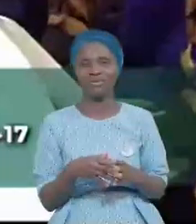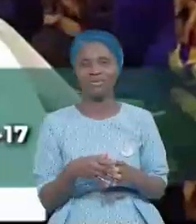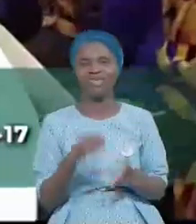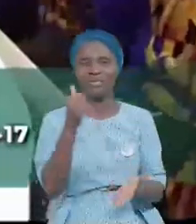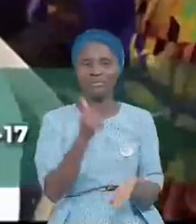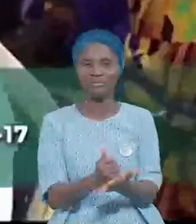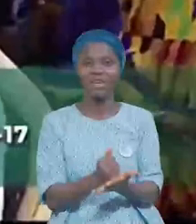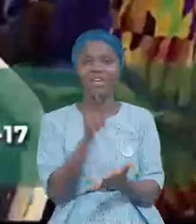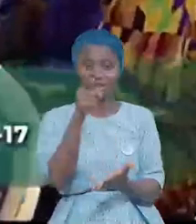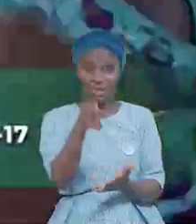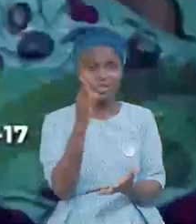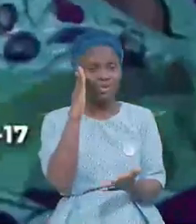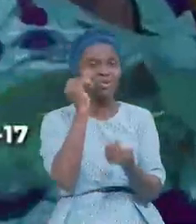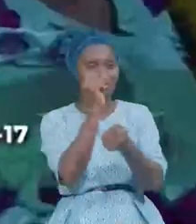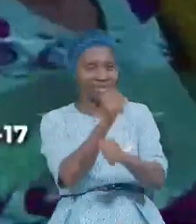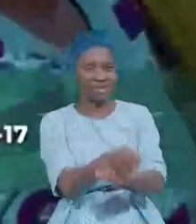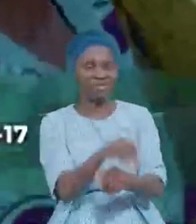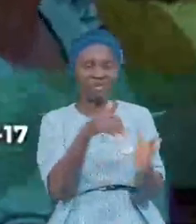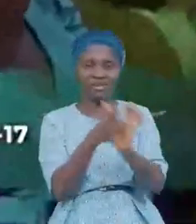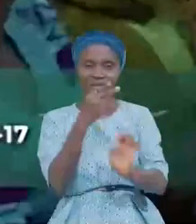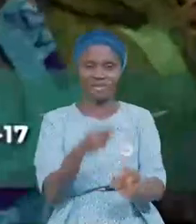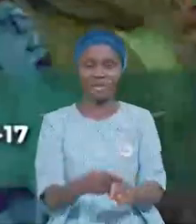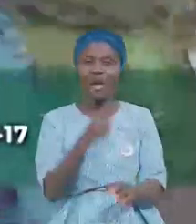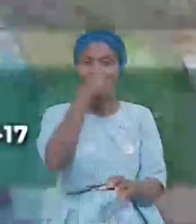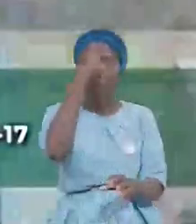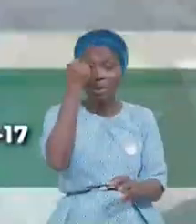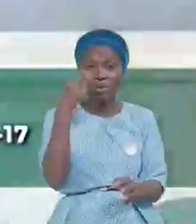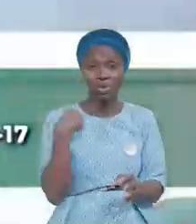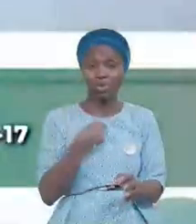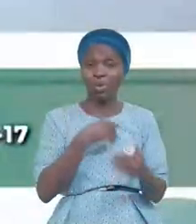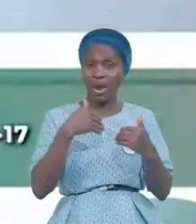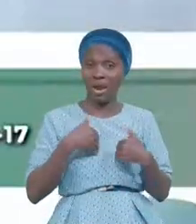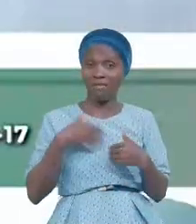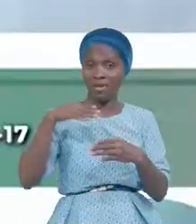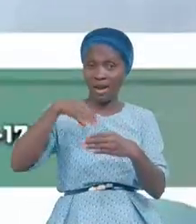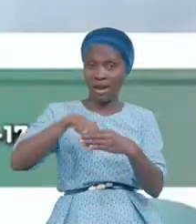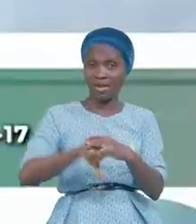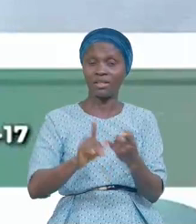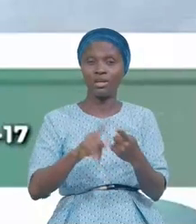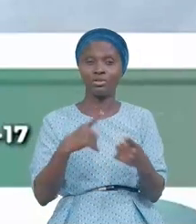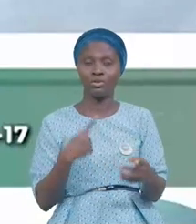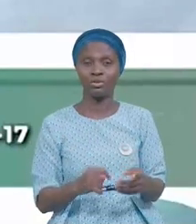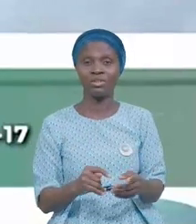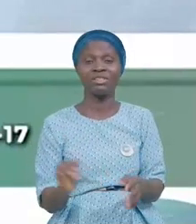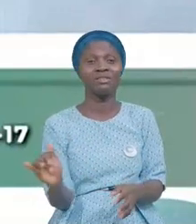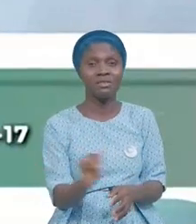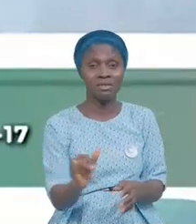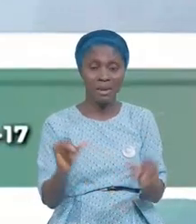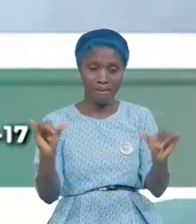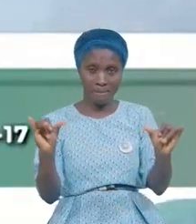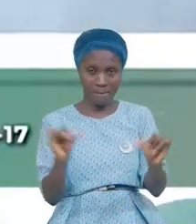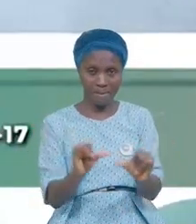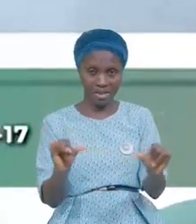Tu vas vaincre parce que nous avons accès à la même mesure